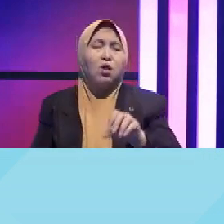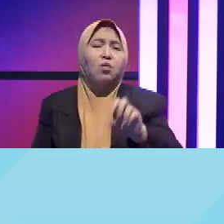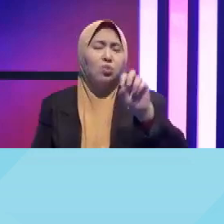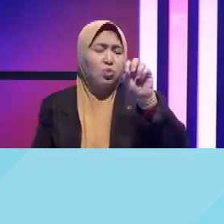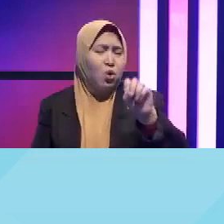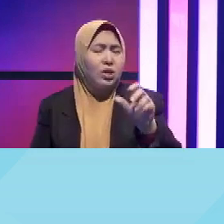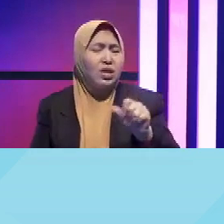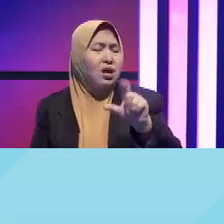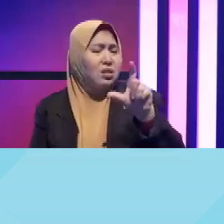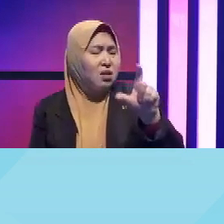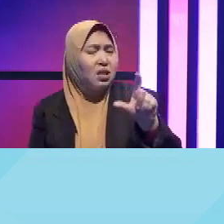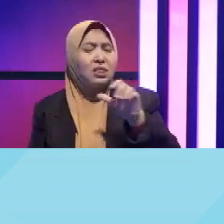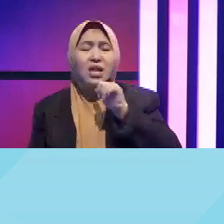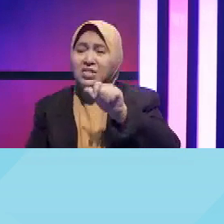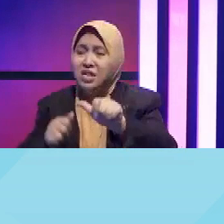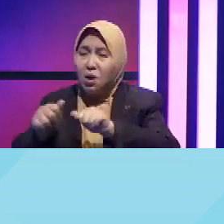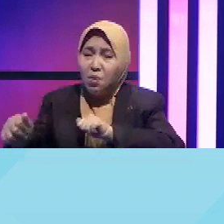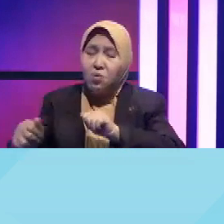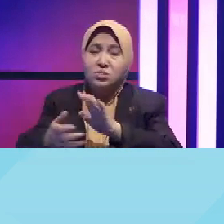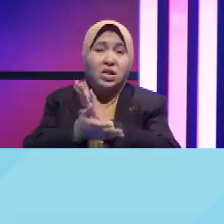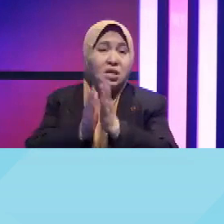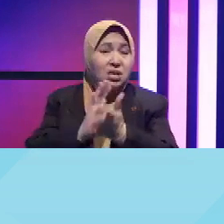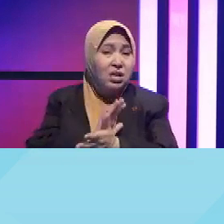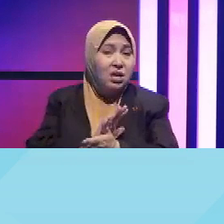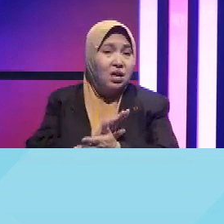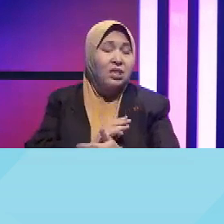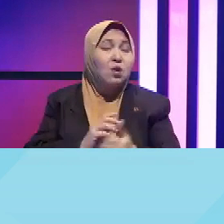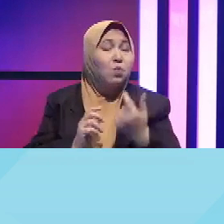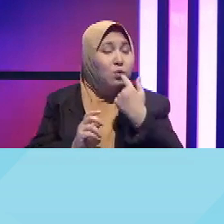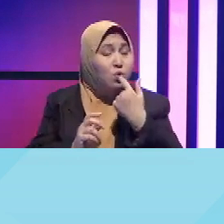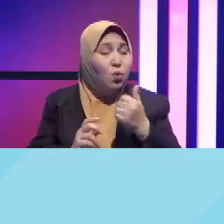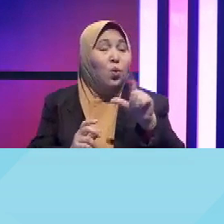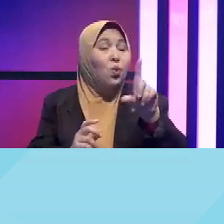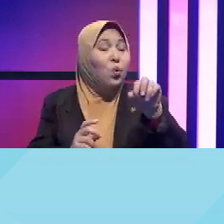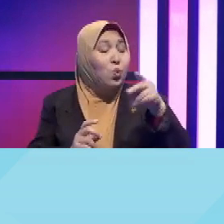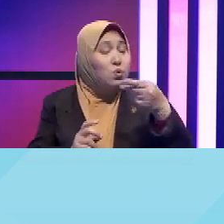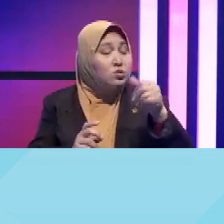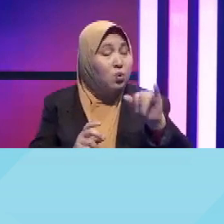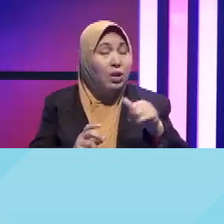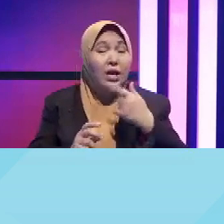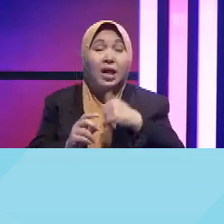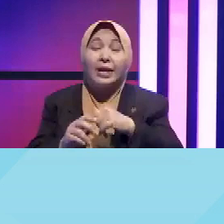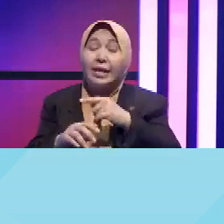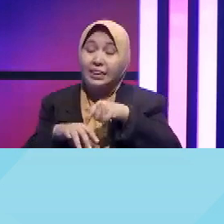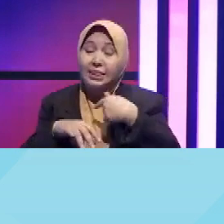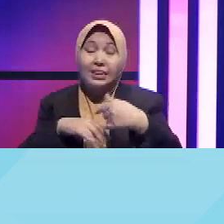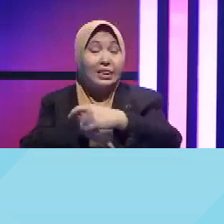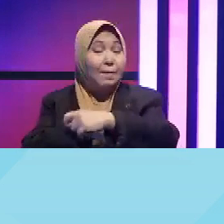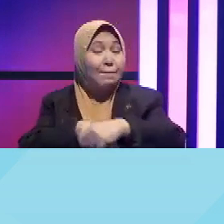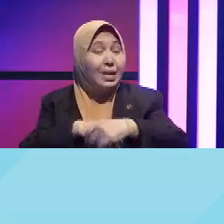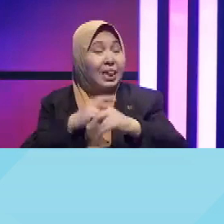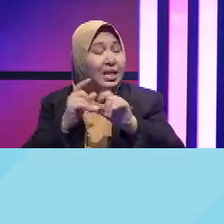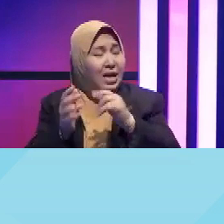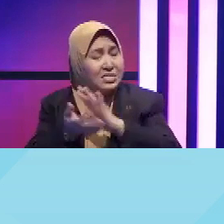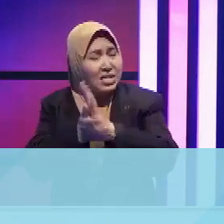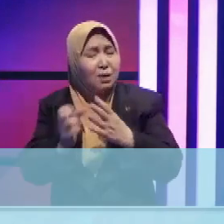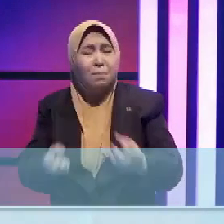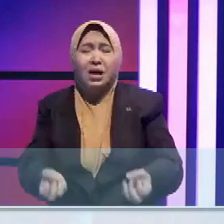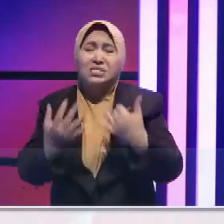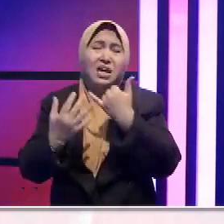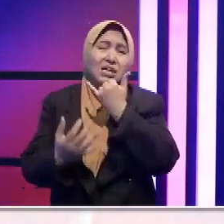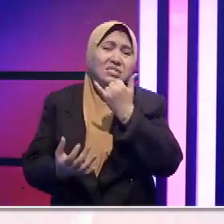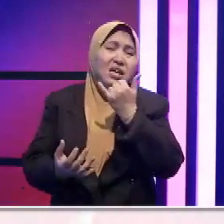dengan dari tidaklah jauh mana Dal di hujung lidah about di tepi lidah make banyak sekali